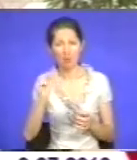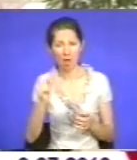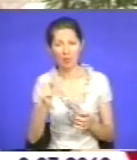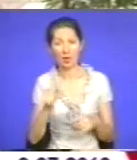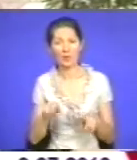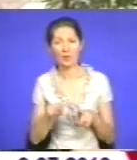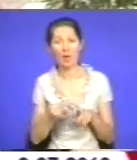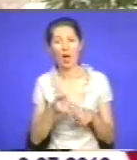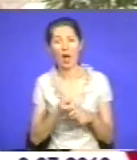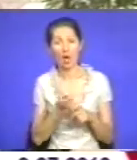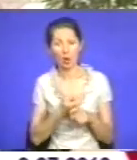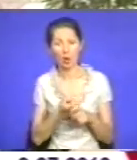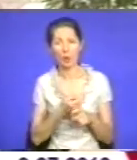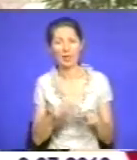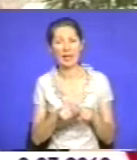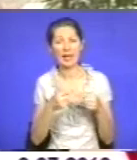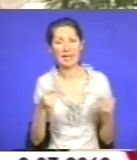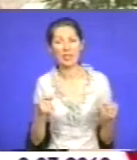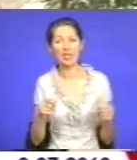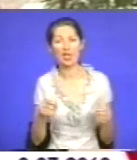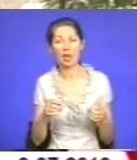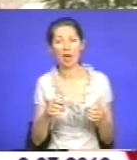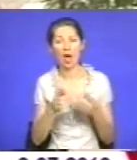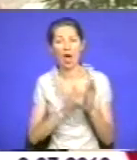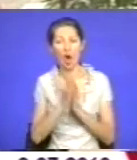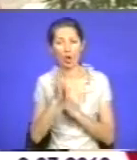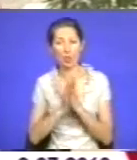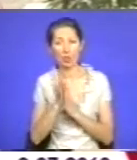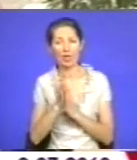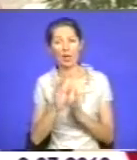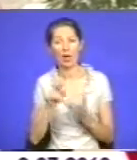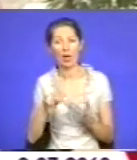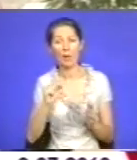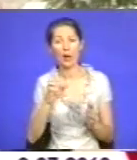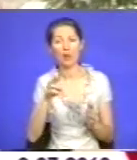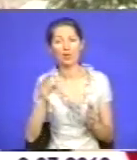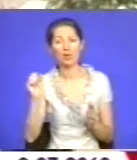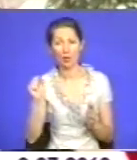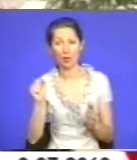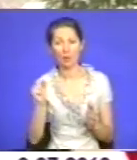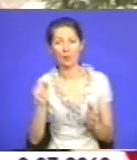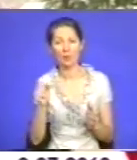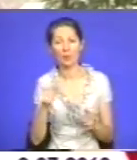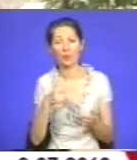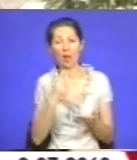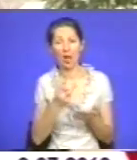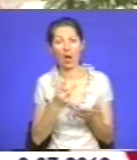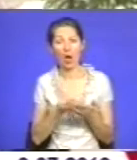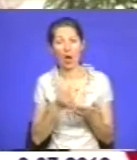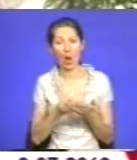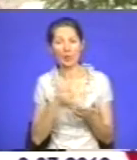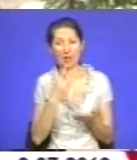пасльонових. Ознаки ушкодження золотистої картопляної нематоди проявляються на 6-7 рік після першого